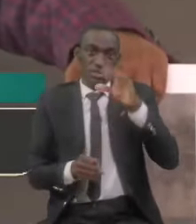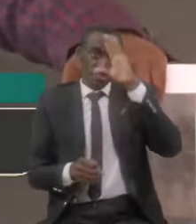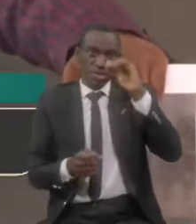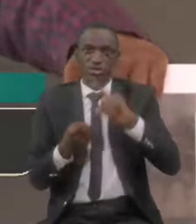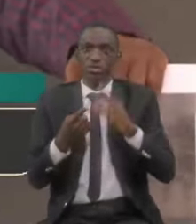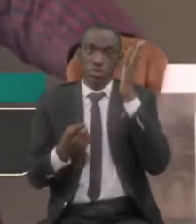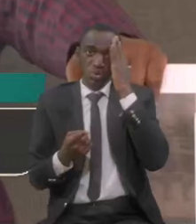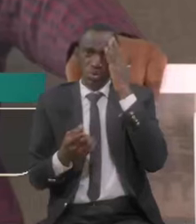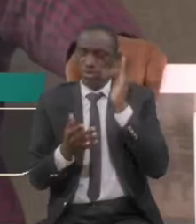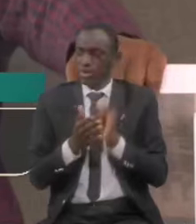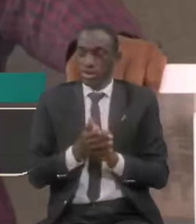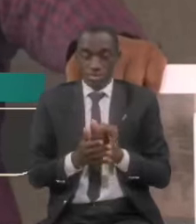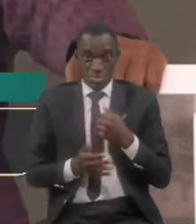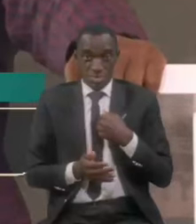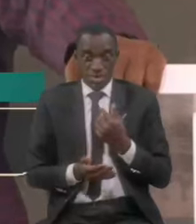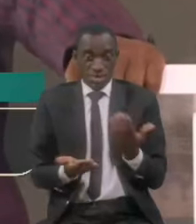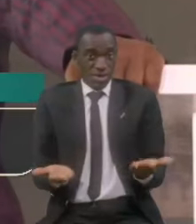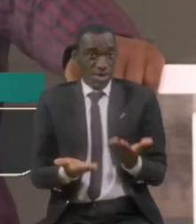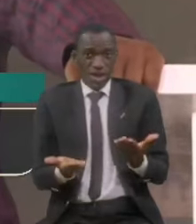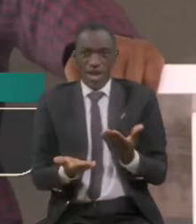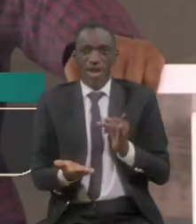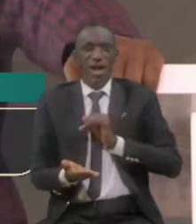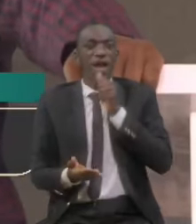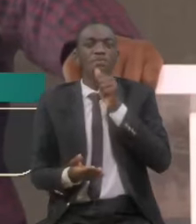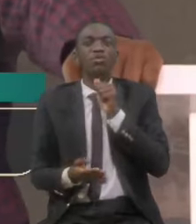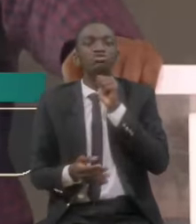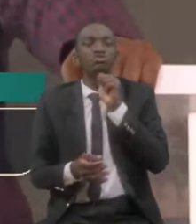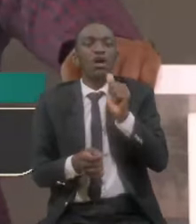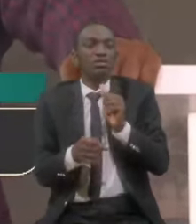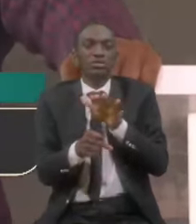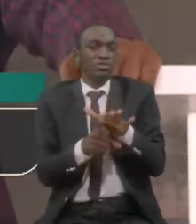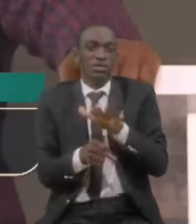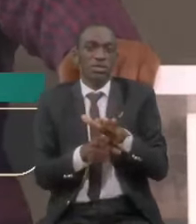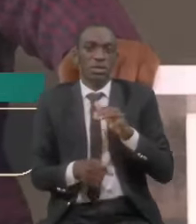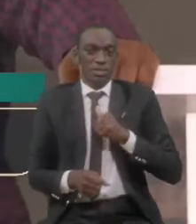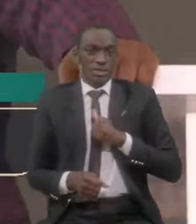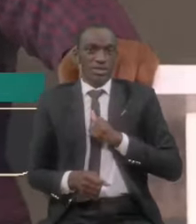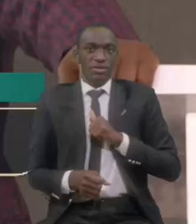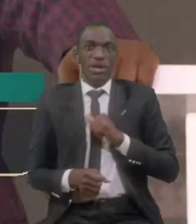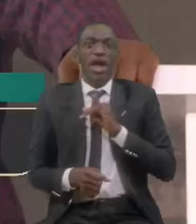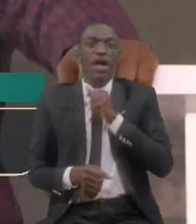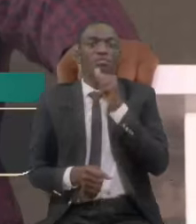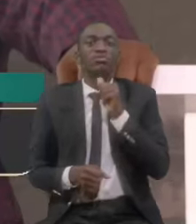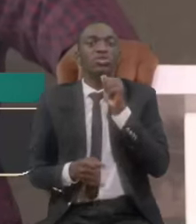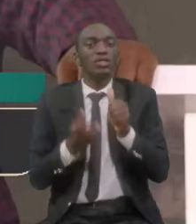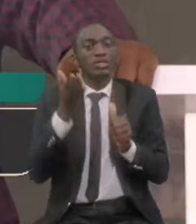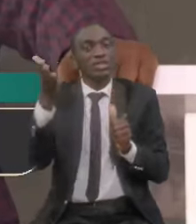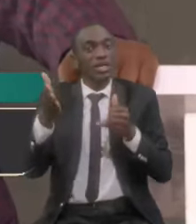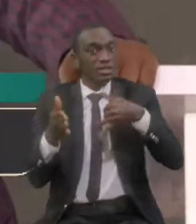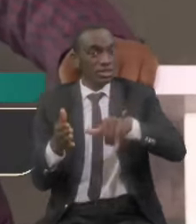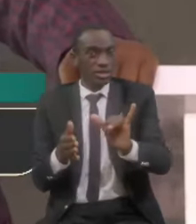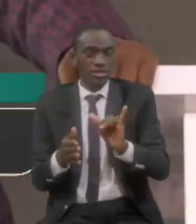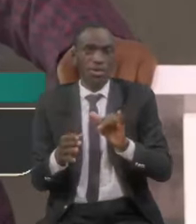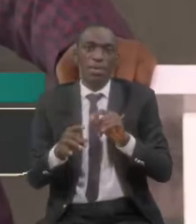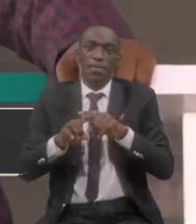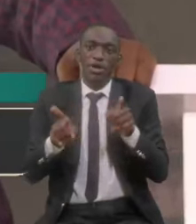je ne suis pas suffisant. Je ne suis pas là, je ne suis pas encore arrivé à destination. Et l'évangile dit, Dieu a